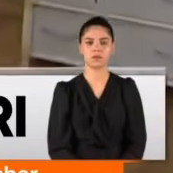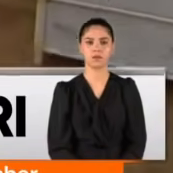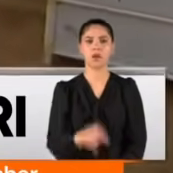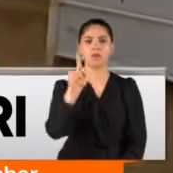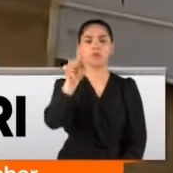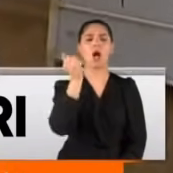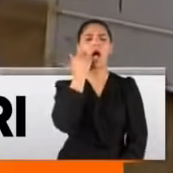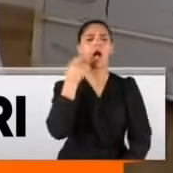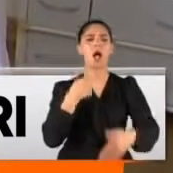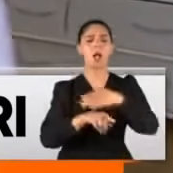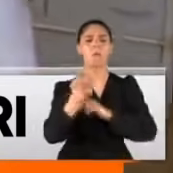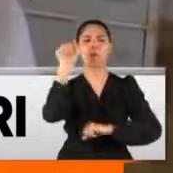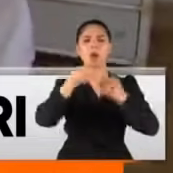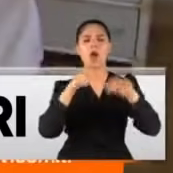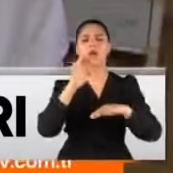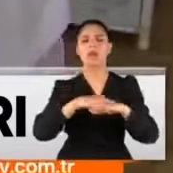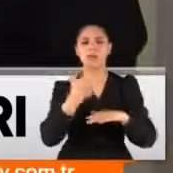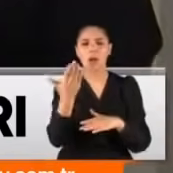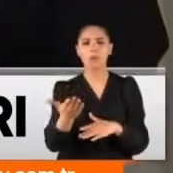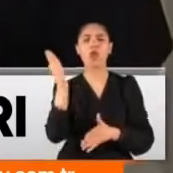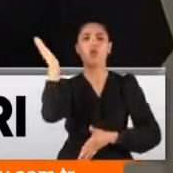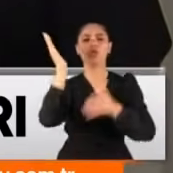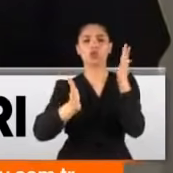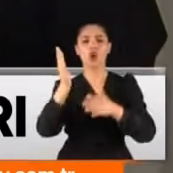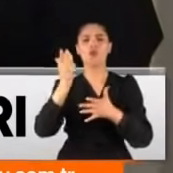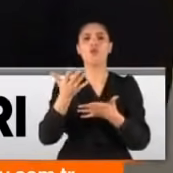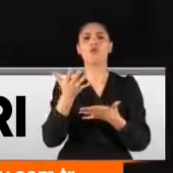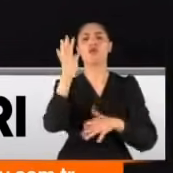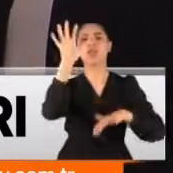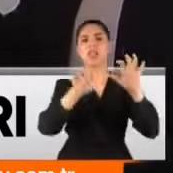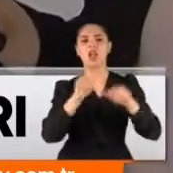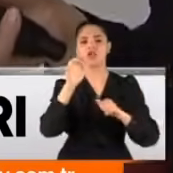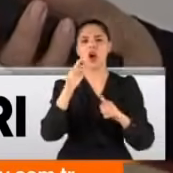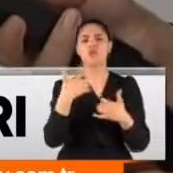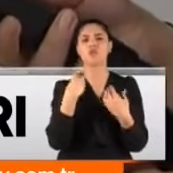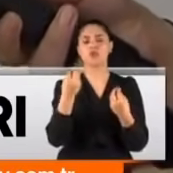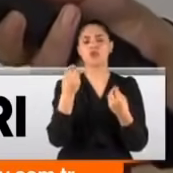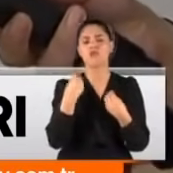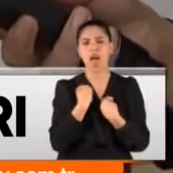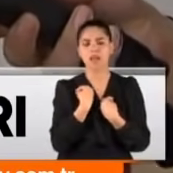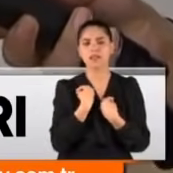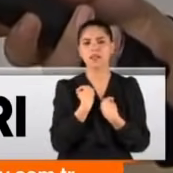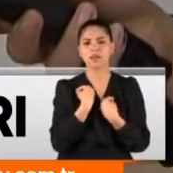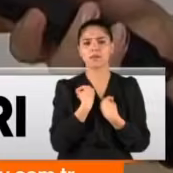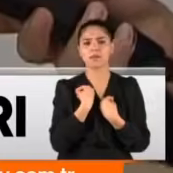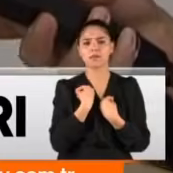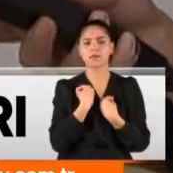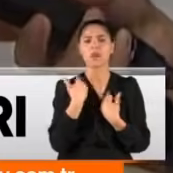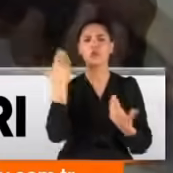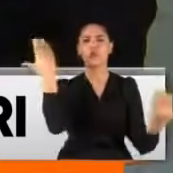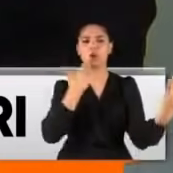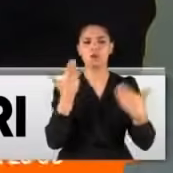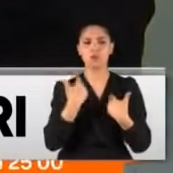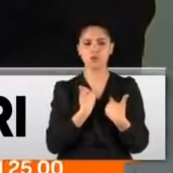Cinsel saldırıya uğradı, darp ve tehdit edildi. Çok ağır bir şekilde tecavüze uğradım. Çok işte darp